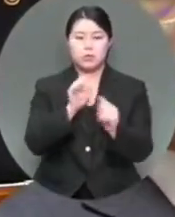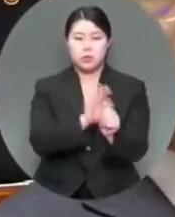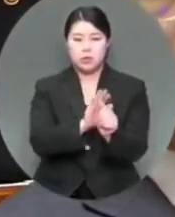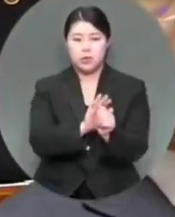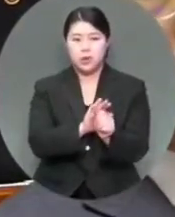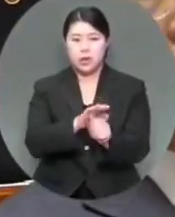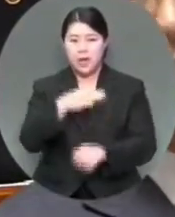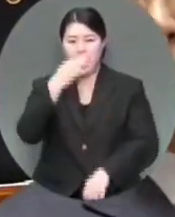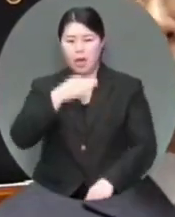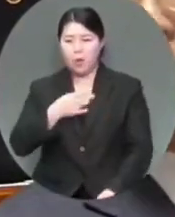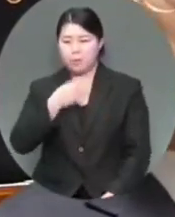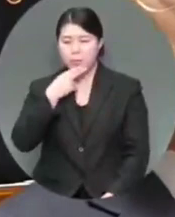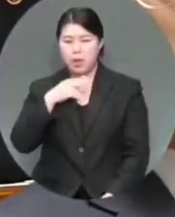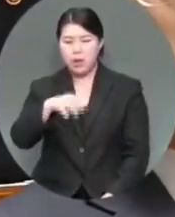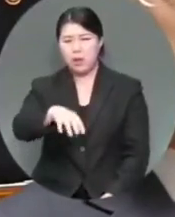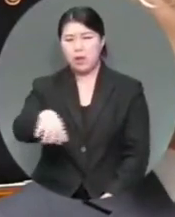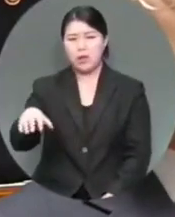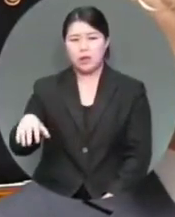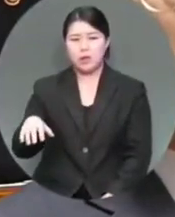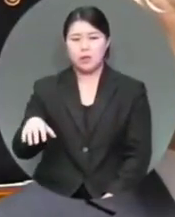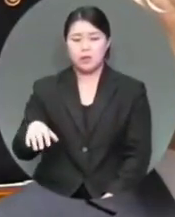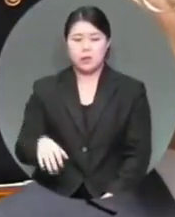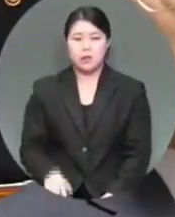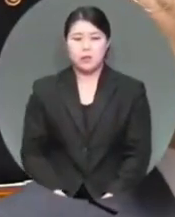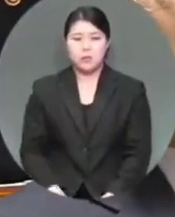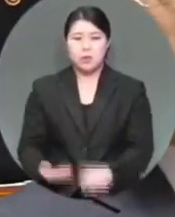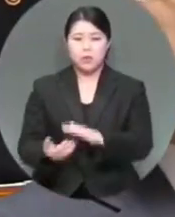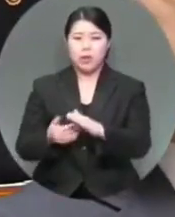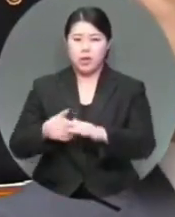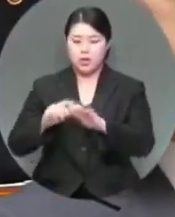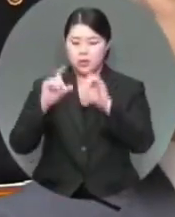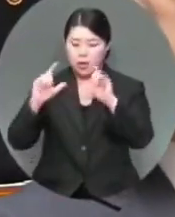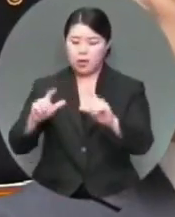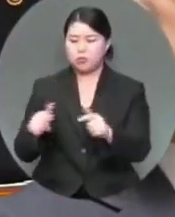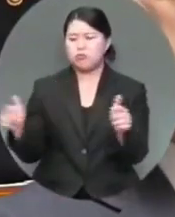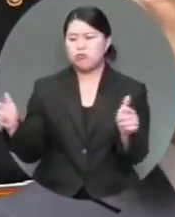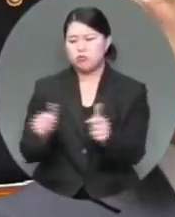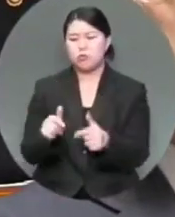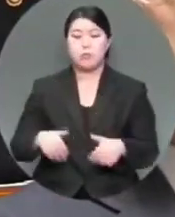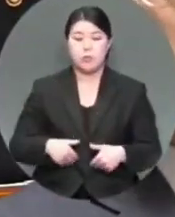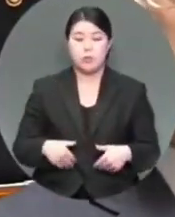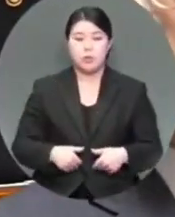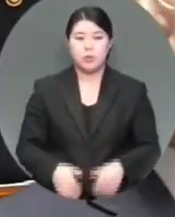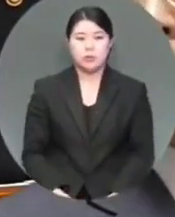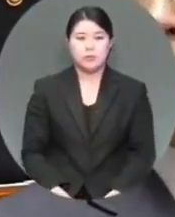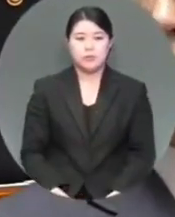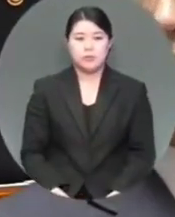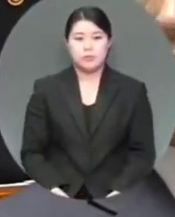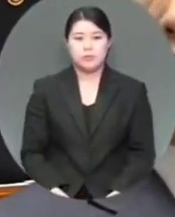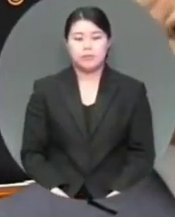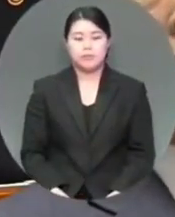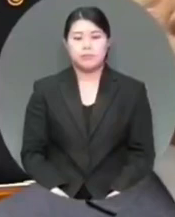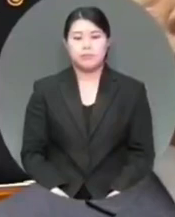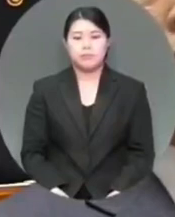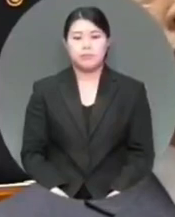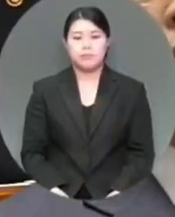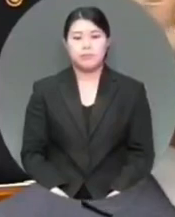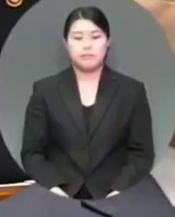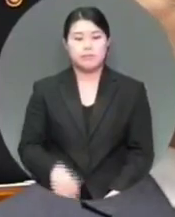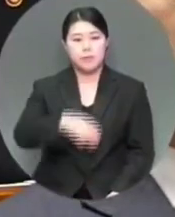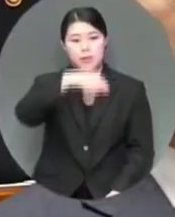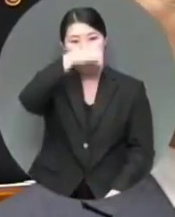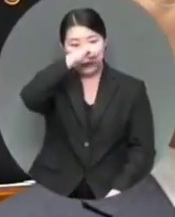성과가 없는 곳은 어느 정도 예고도 해서 서서히 줄여나가야 되는데 한참에 이런 식으로 다